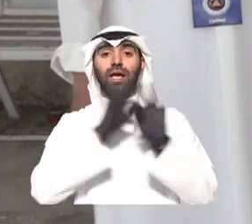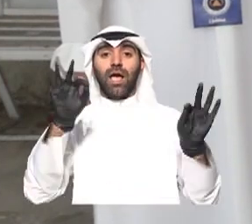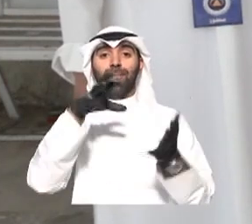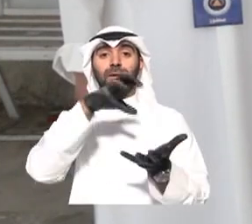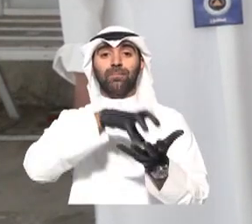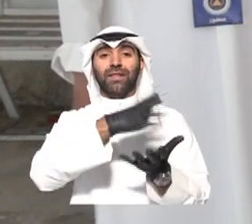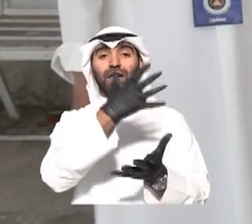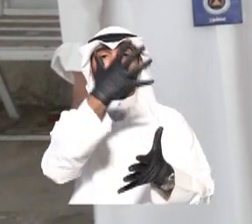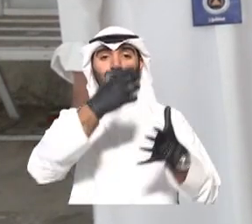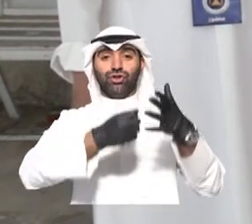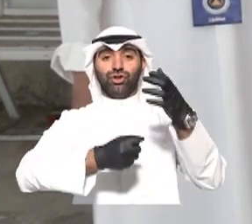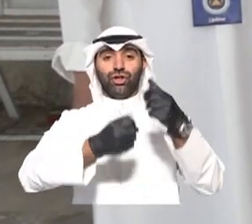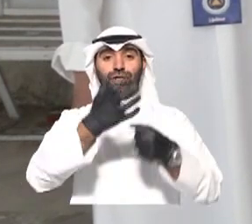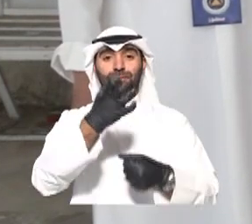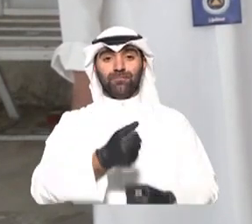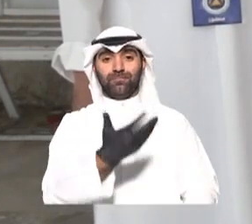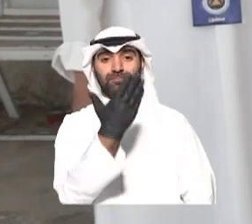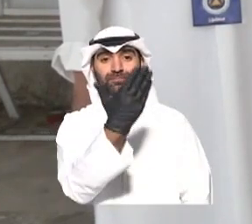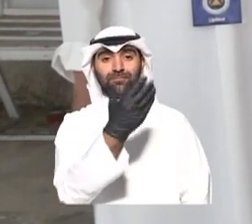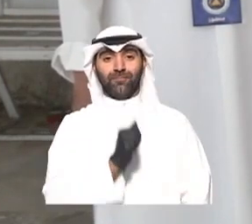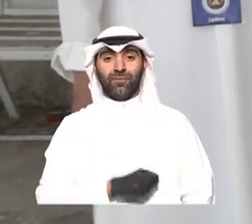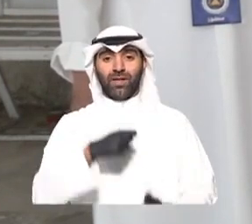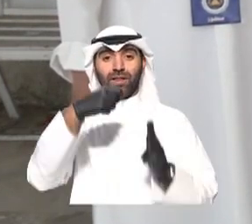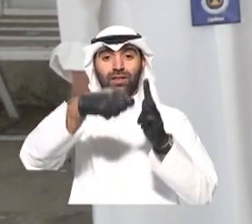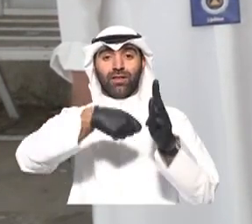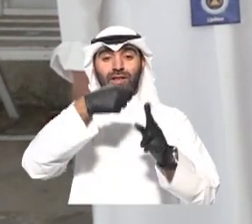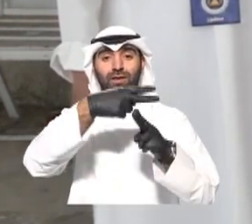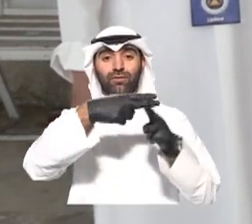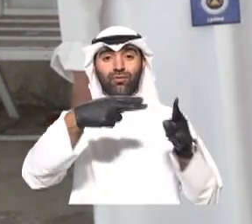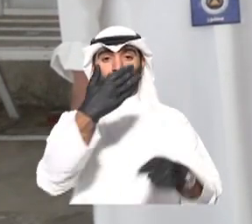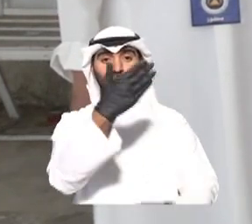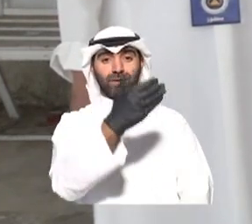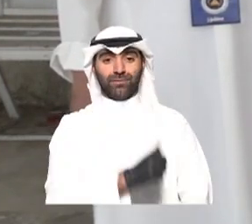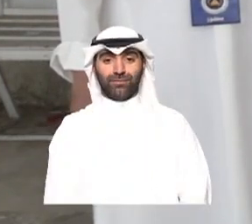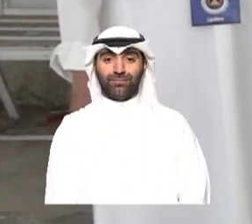لفيروس كوفيد-19. فهد التركي، تلفزيون دولة الكويت.